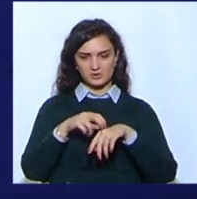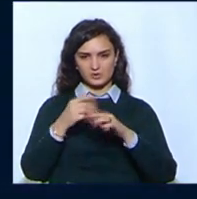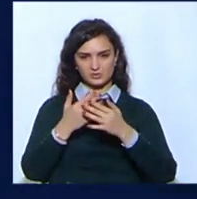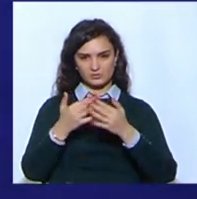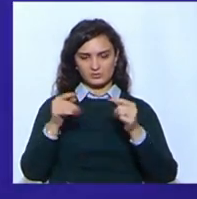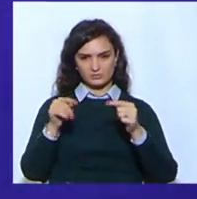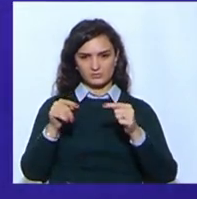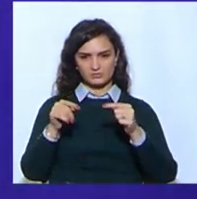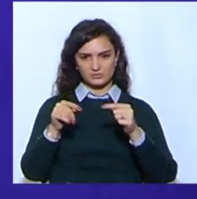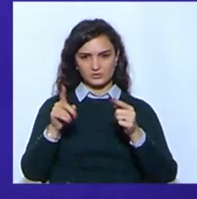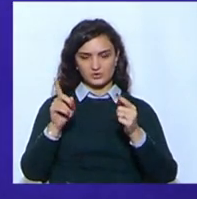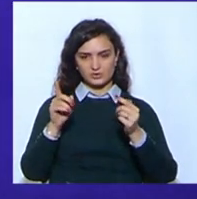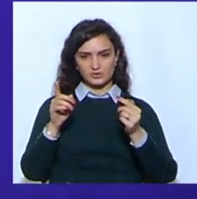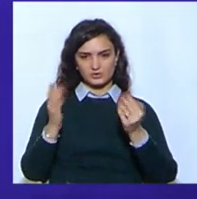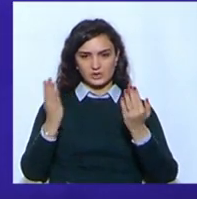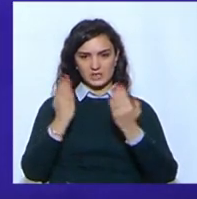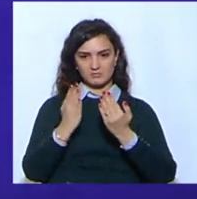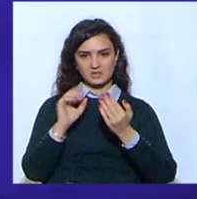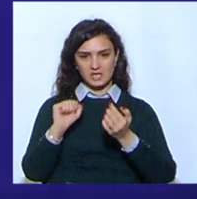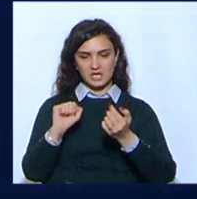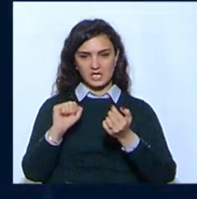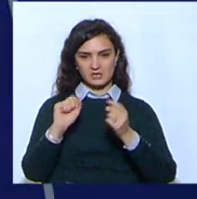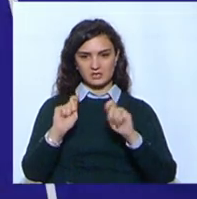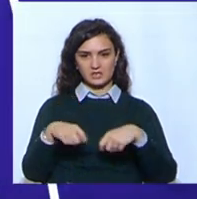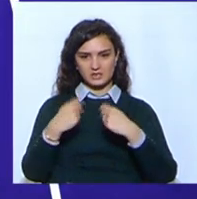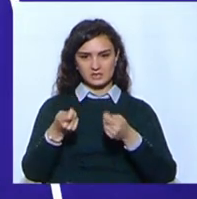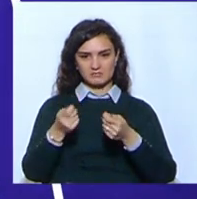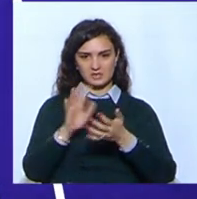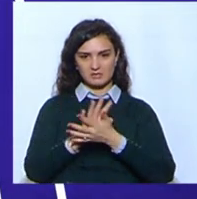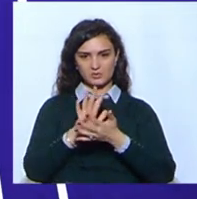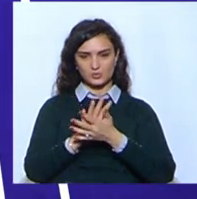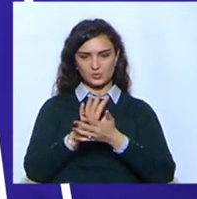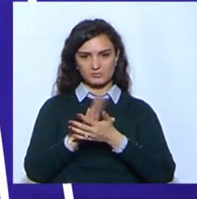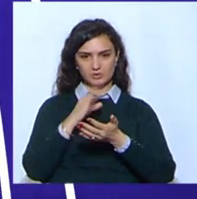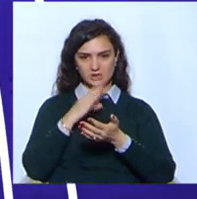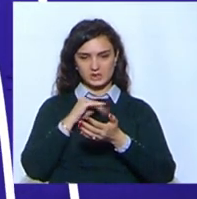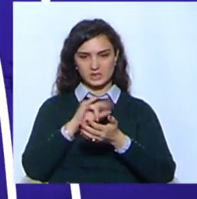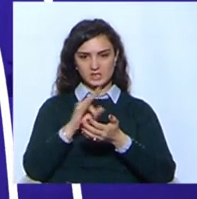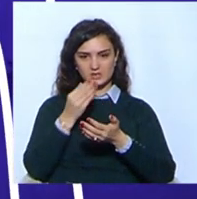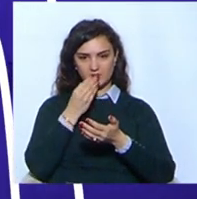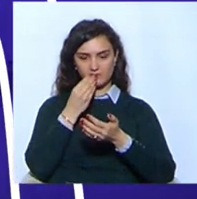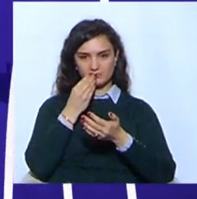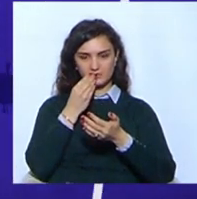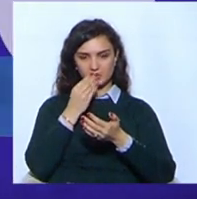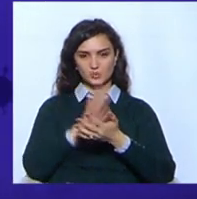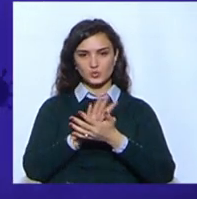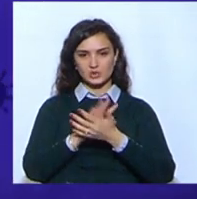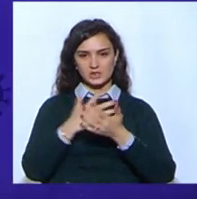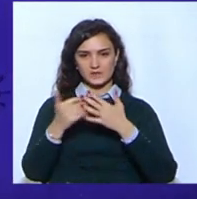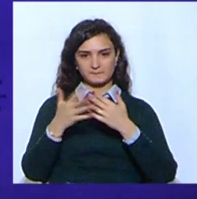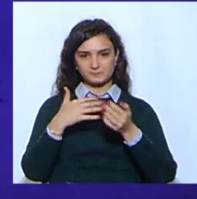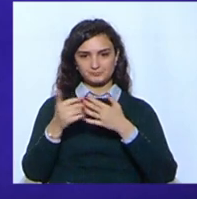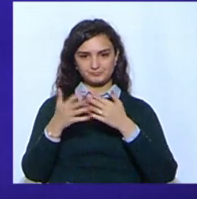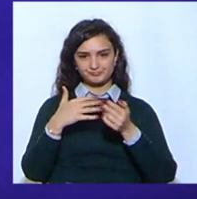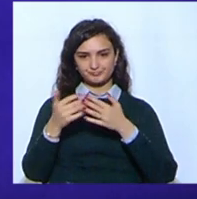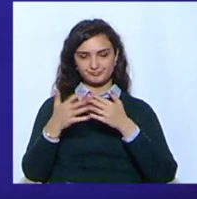მანიპულაციას. შედარებისთვის, A ჰეპატიტი გადაეცემა დაბინძურებული წყლით ან საკვებით, ჭუჭყიანი ხელებით.